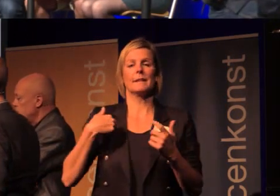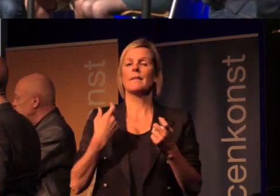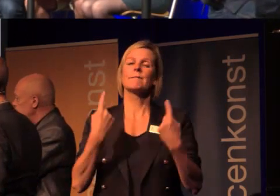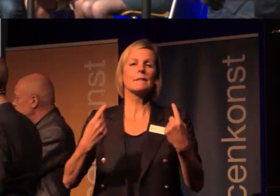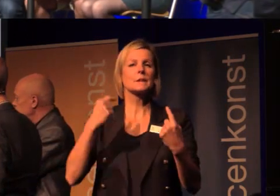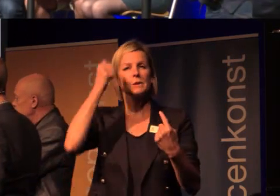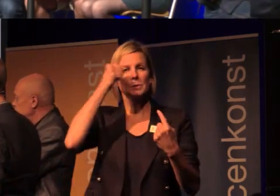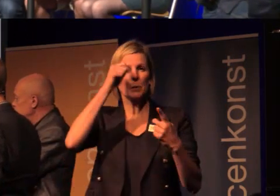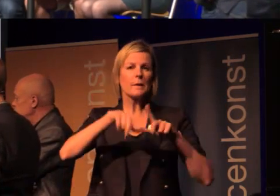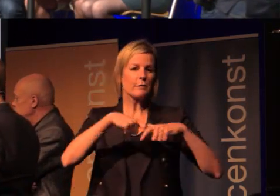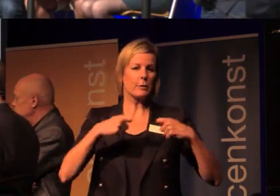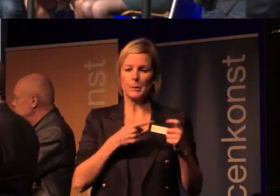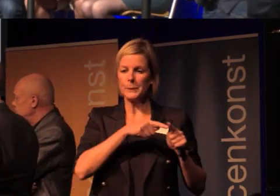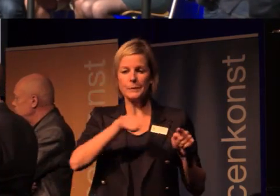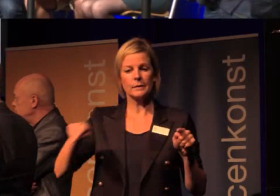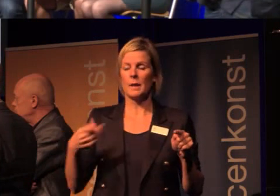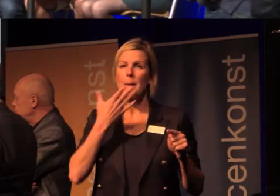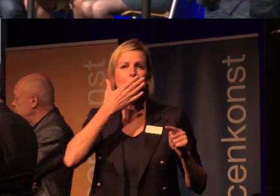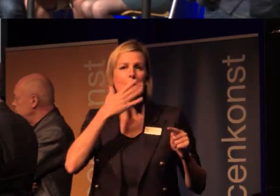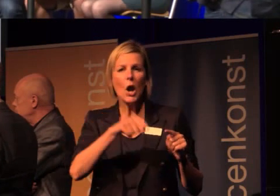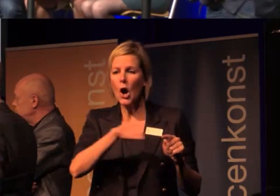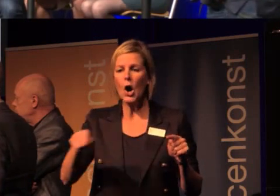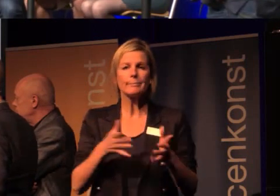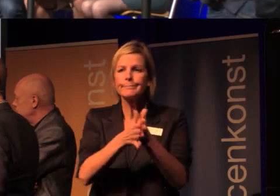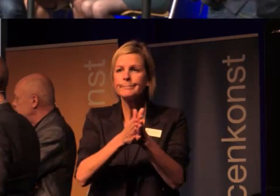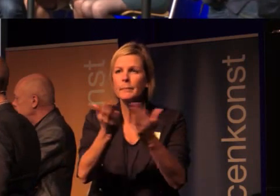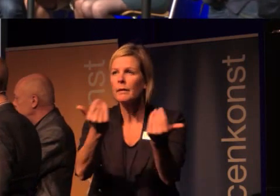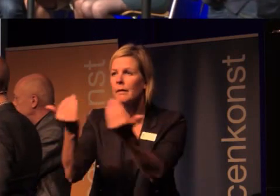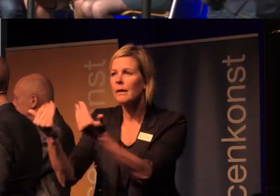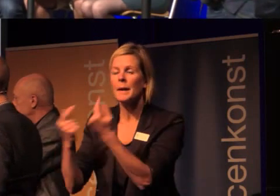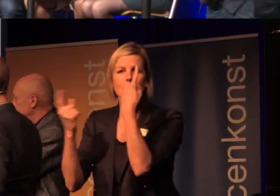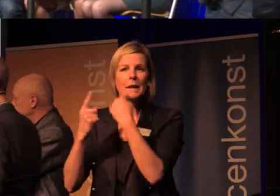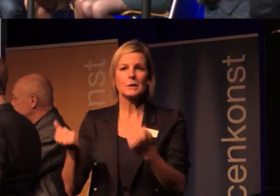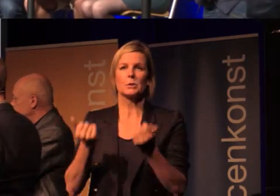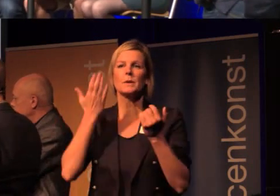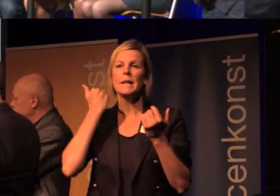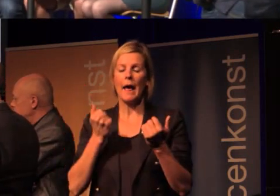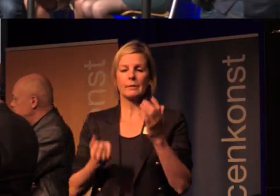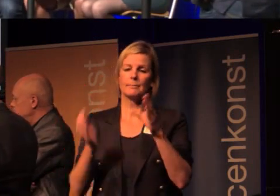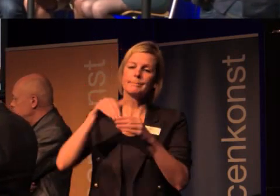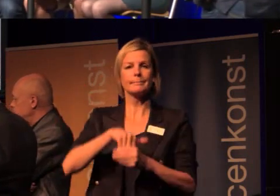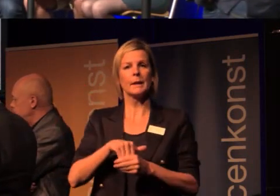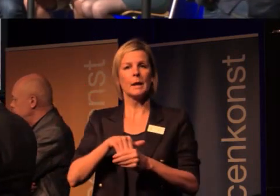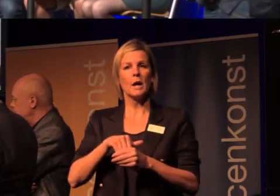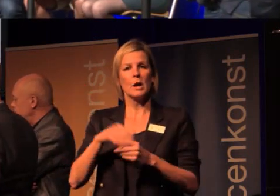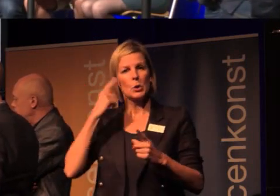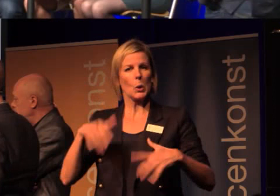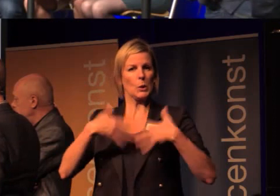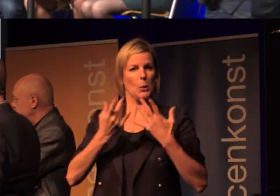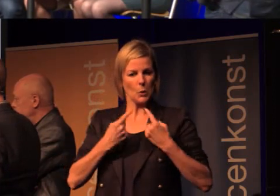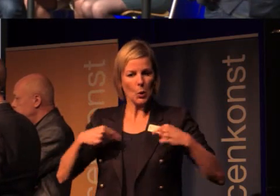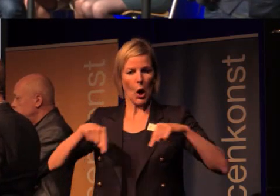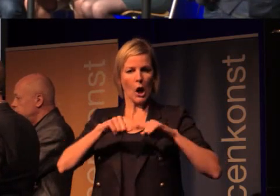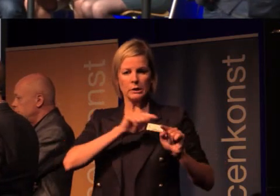som brukar vara väldigt, väldigt bra på att just engagera människor lokalt, skapa kultur lokalt. Och där tror jag att vi